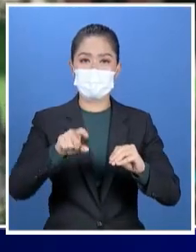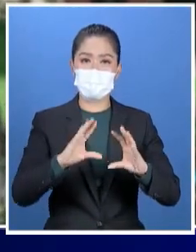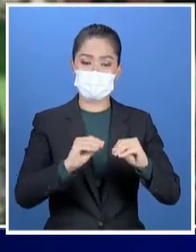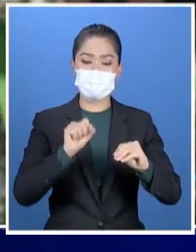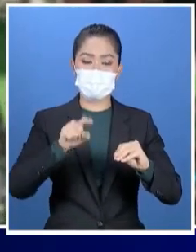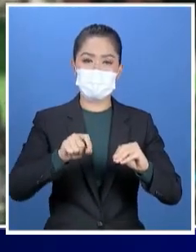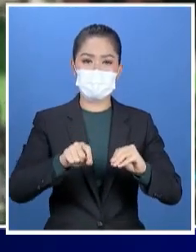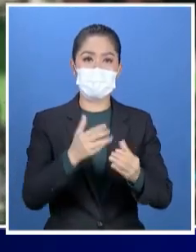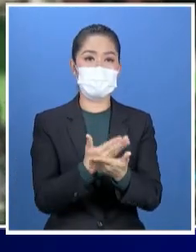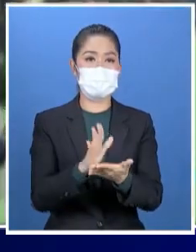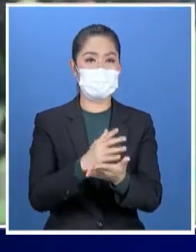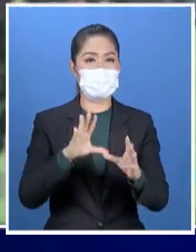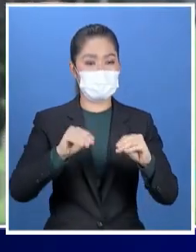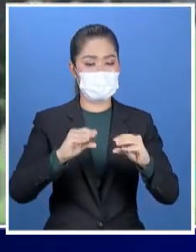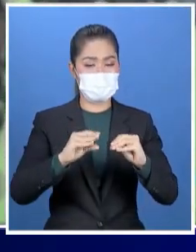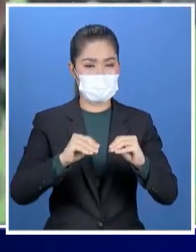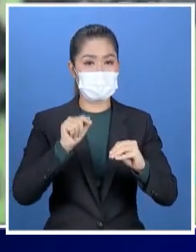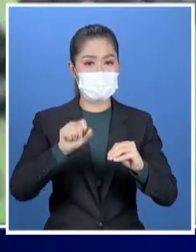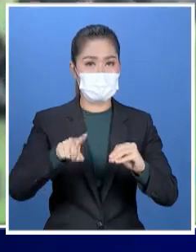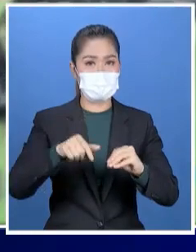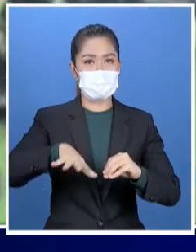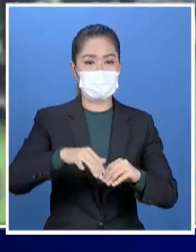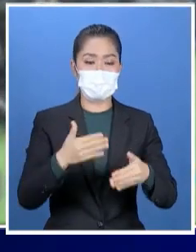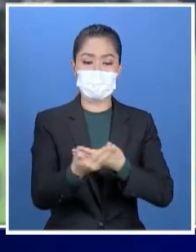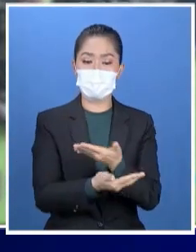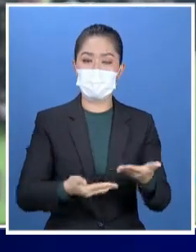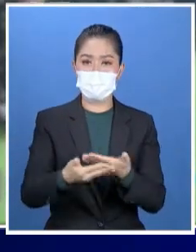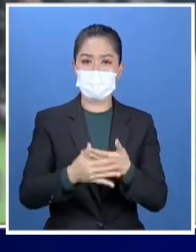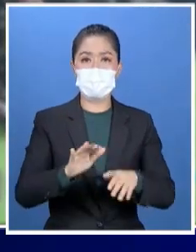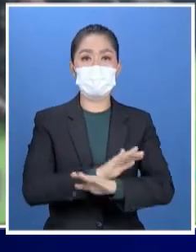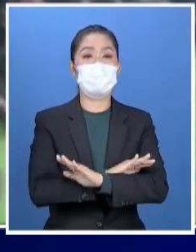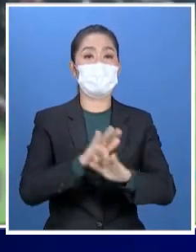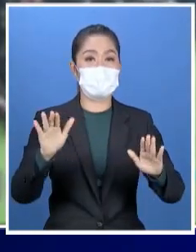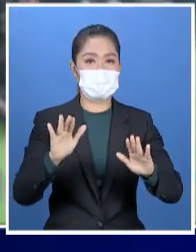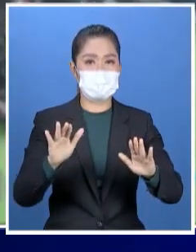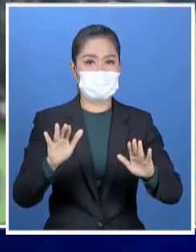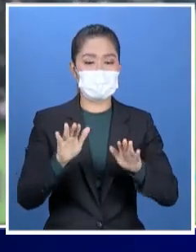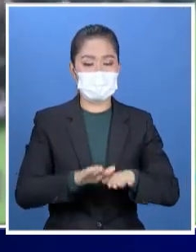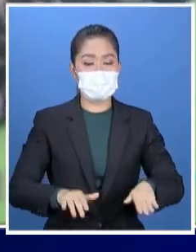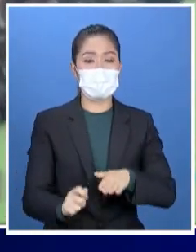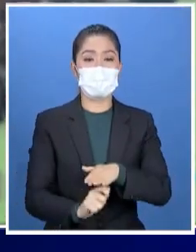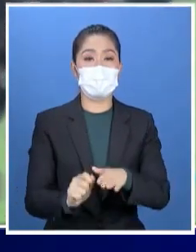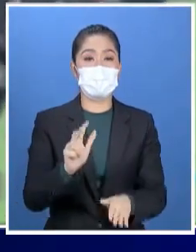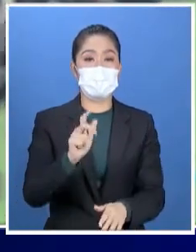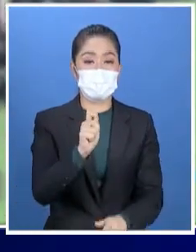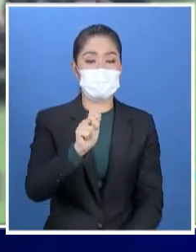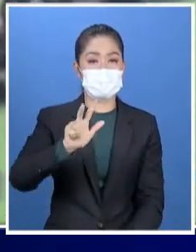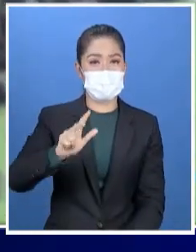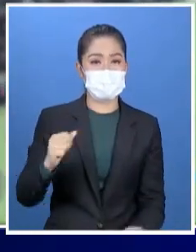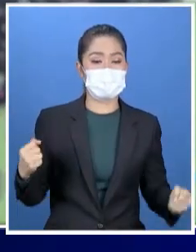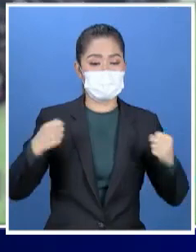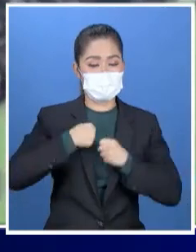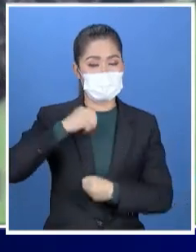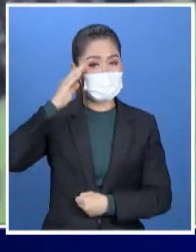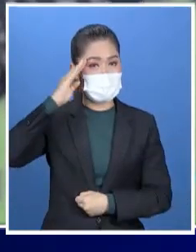เรียกประชุมผู้บริหารสถานศึกษานะครับเพื่อที่จะพิจารณายกเลิกการให้เด็กอนุบาล3สวมชุดทหาร